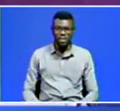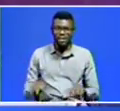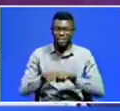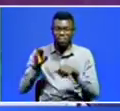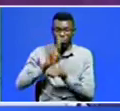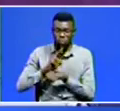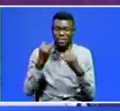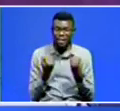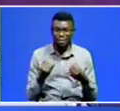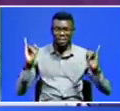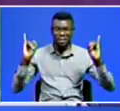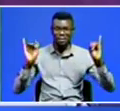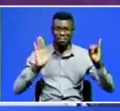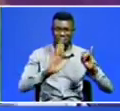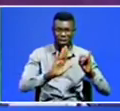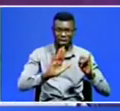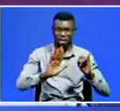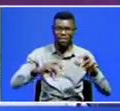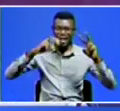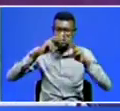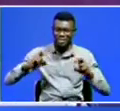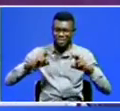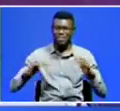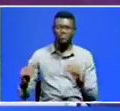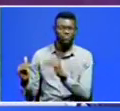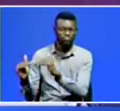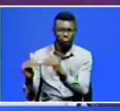Tumieni huo uhuru kutafuta justice.